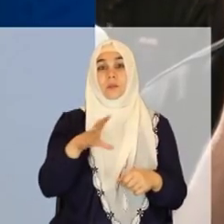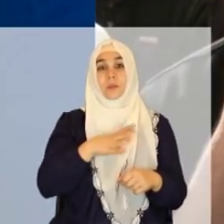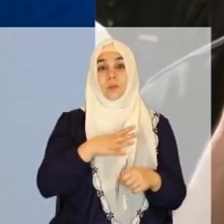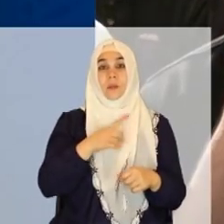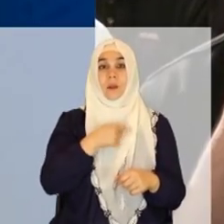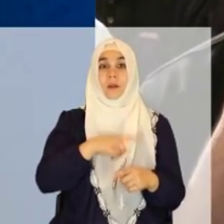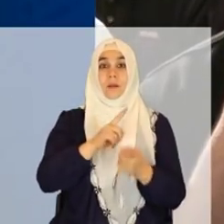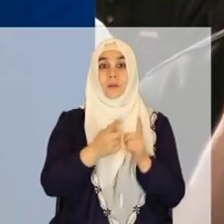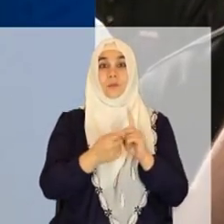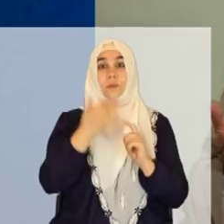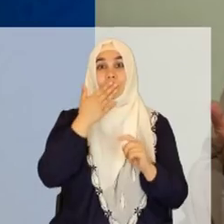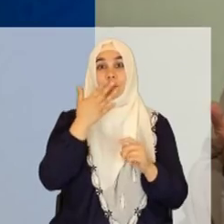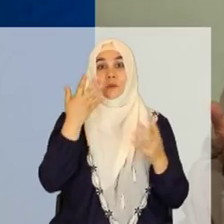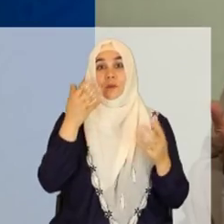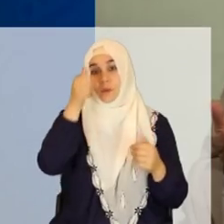qoladi.